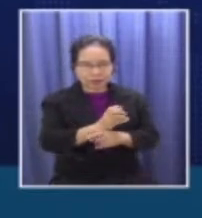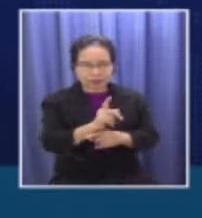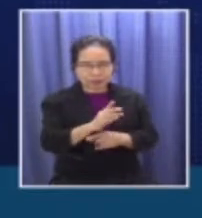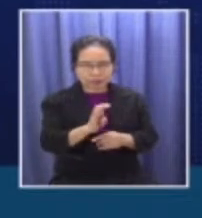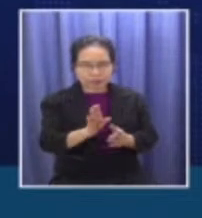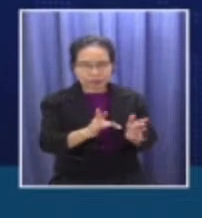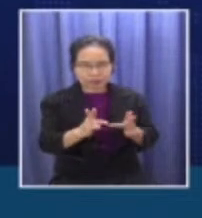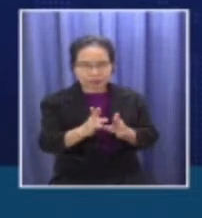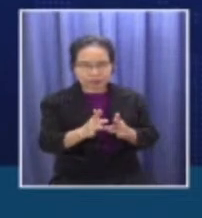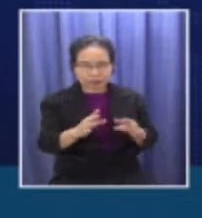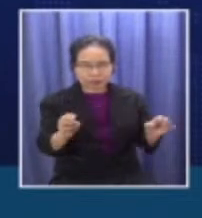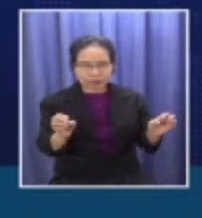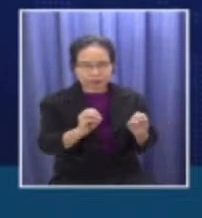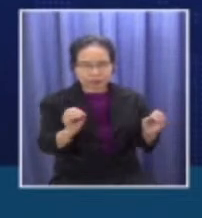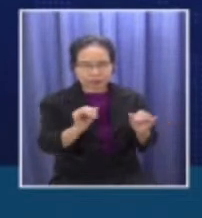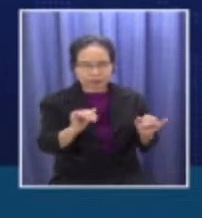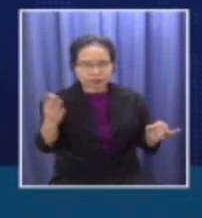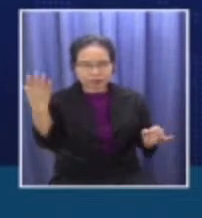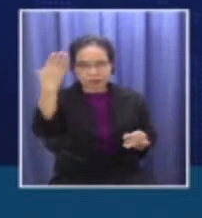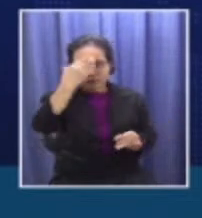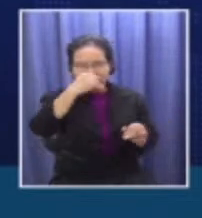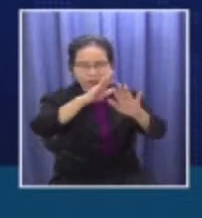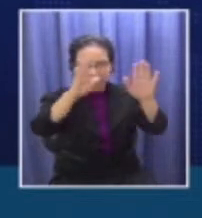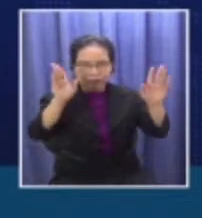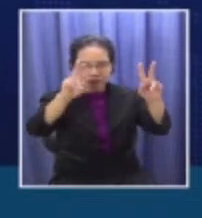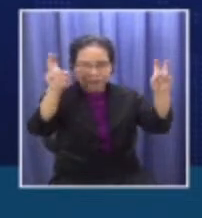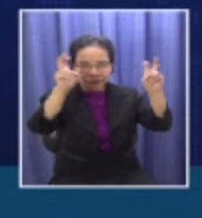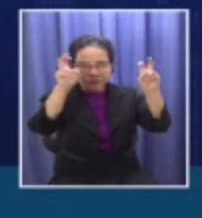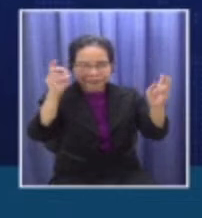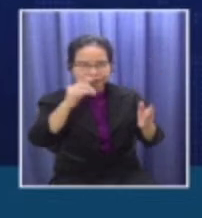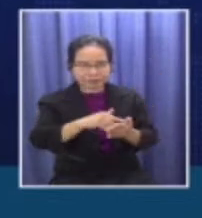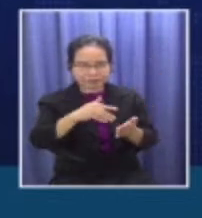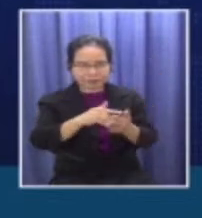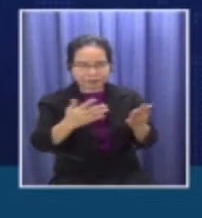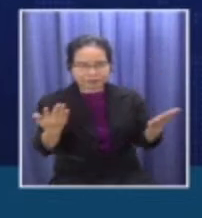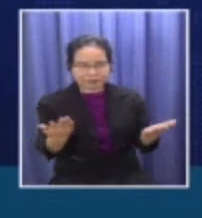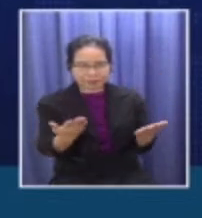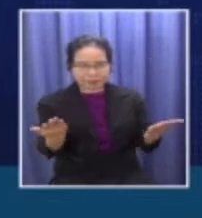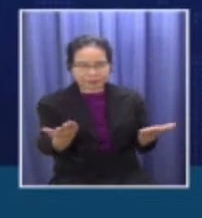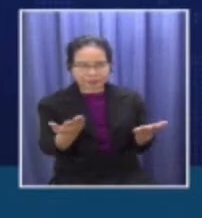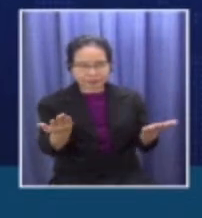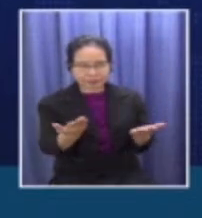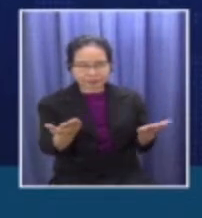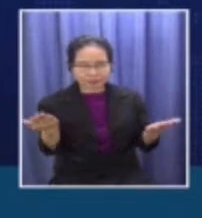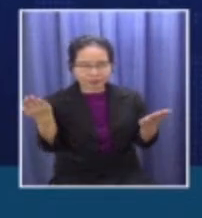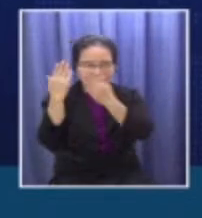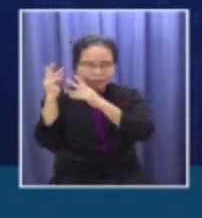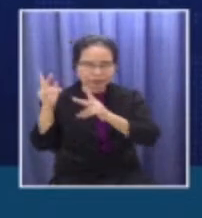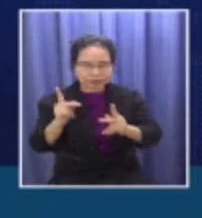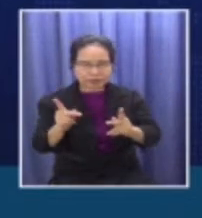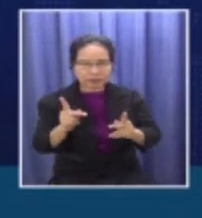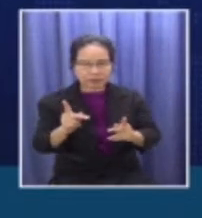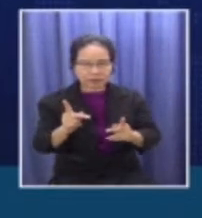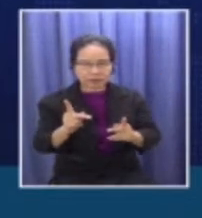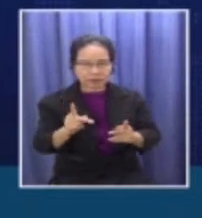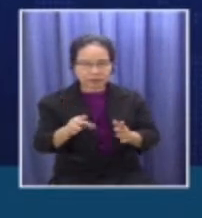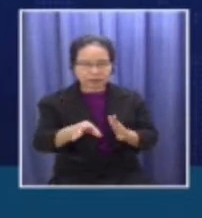na asofo bi ntumi nkyerɛkyerɛ Nyankopɔn nsɛm mu sɛ je brother Eli ne brother Daniel ana